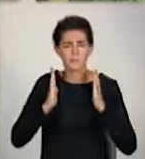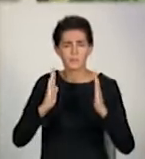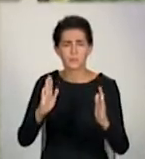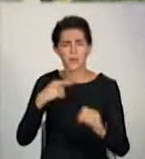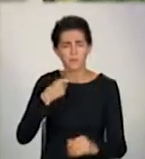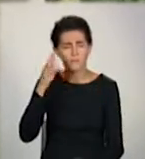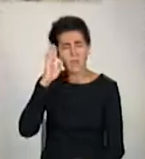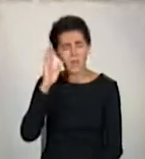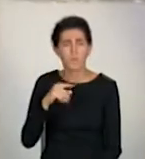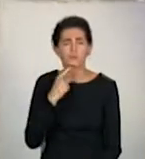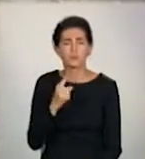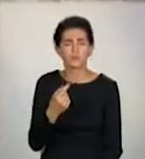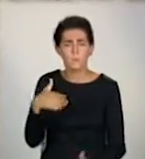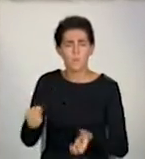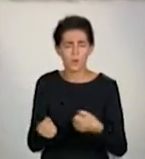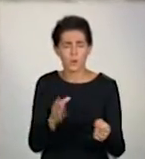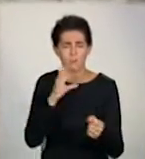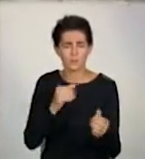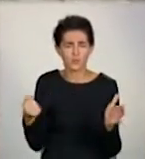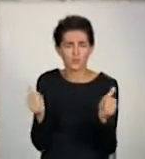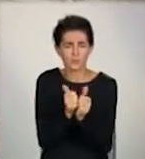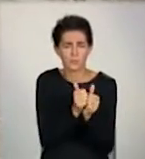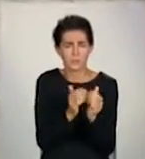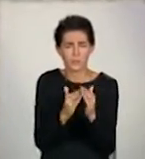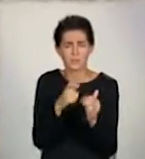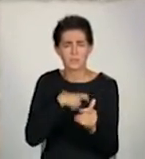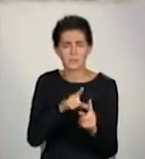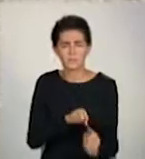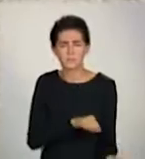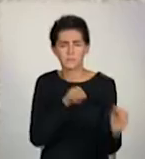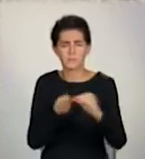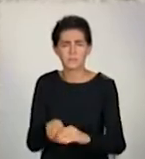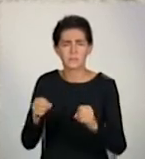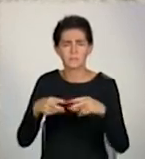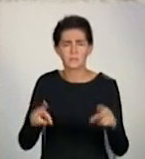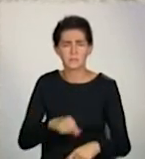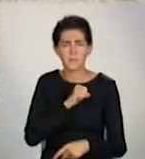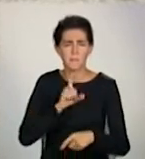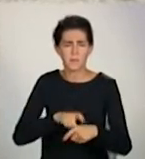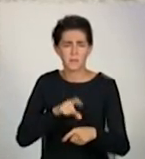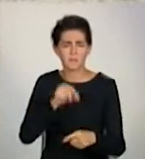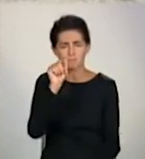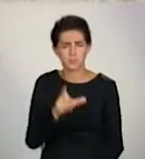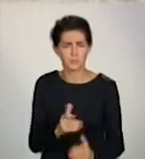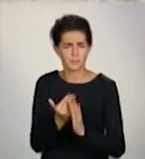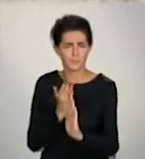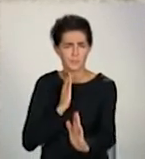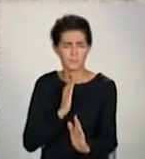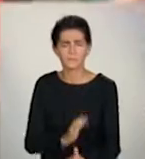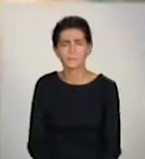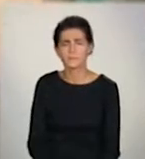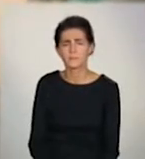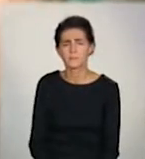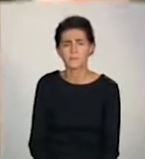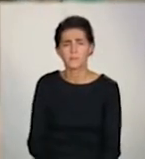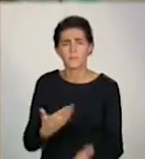пан Євген. Аби машини не їхали притул до будинку, поставив саморобні запобіжники з пластикових пляшок. Більші грузи йдуть сюди,